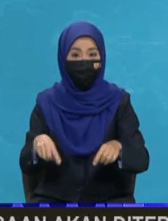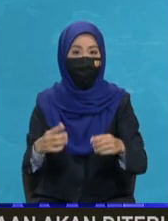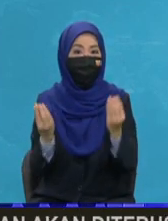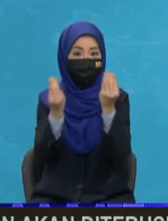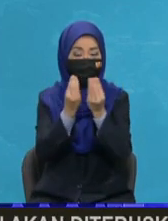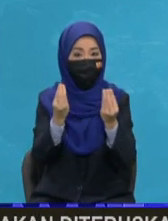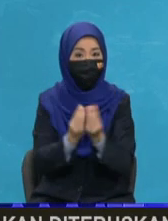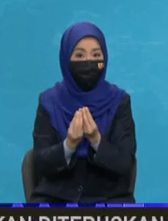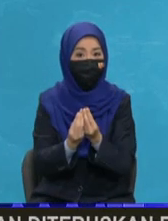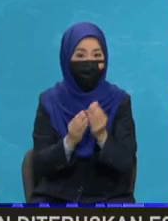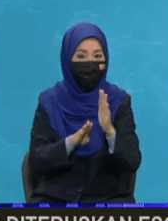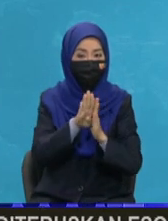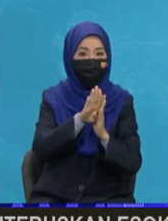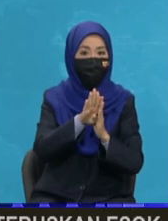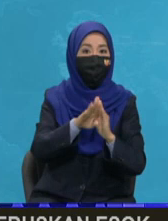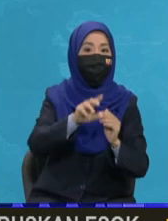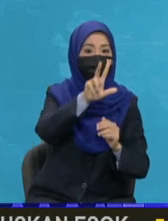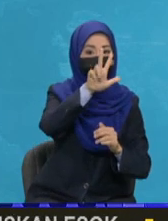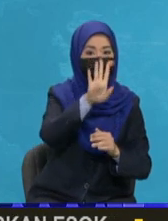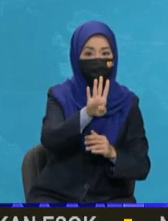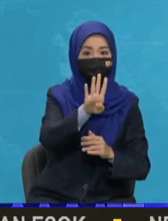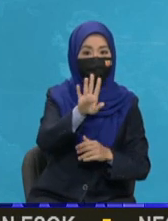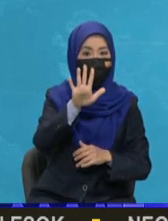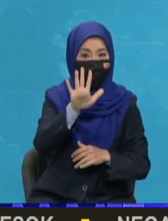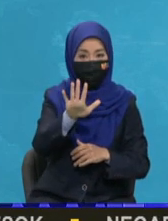cash jangkitan meningkat kepada